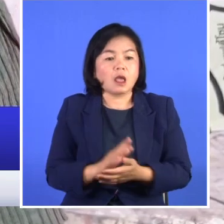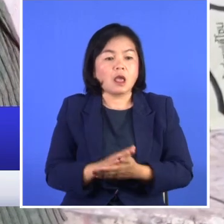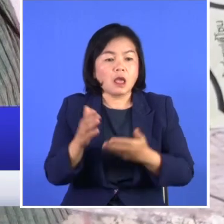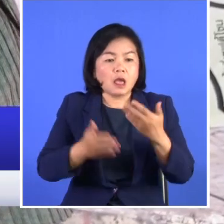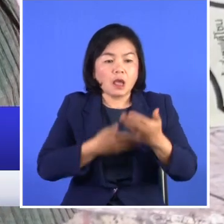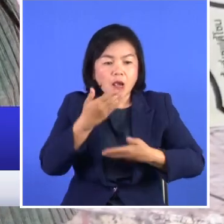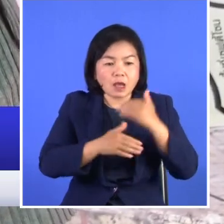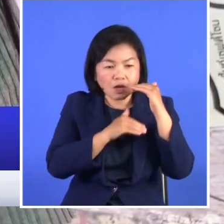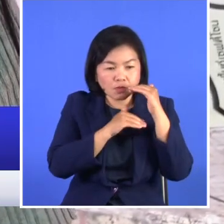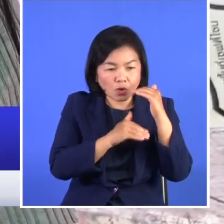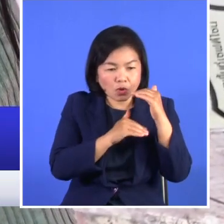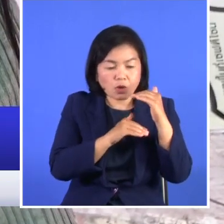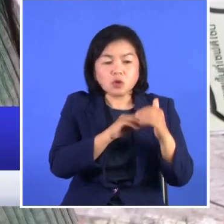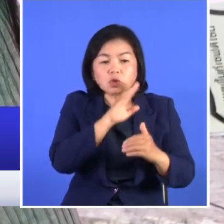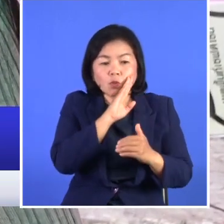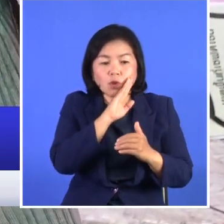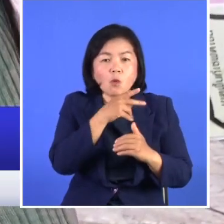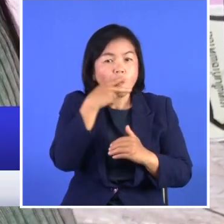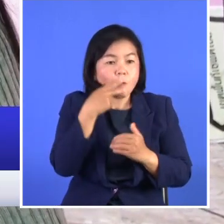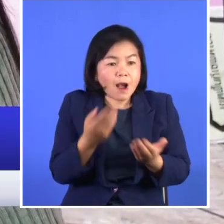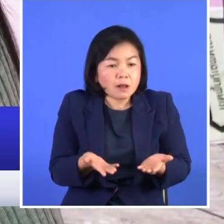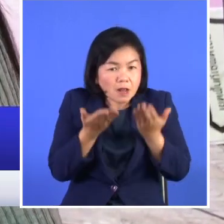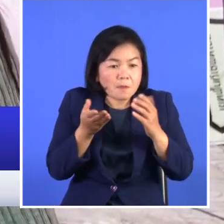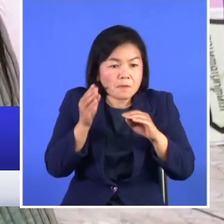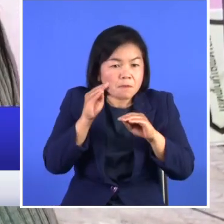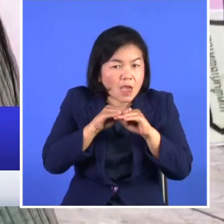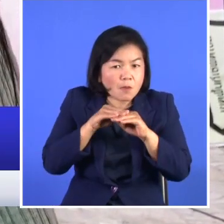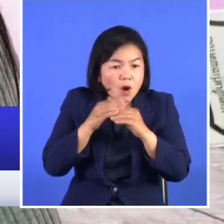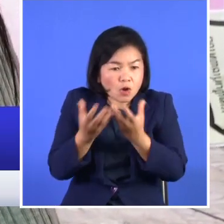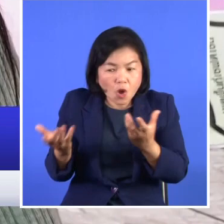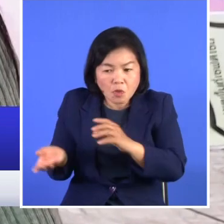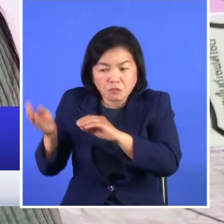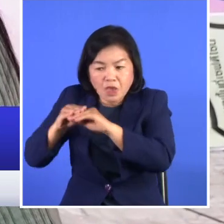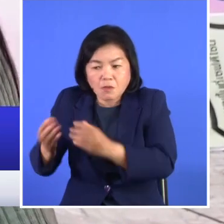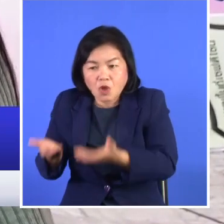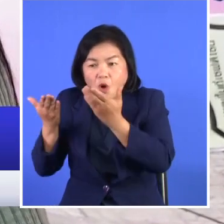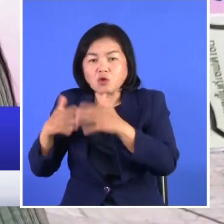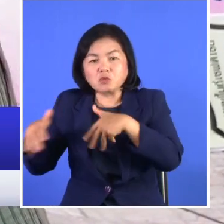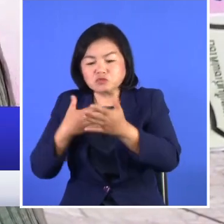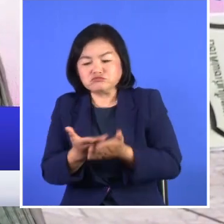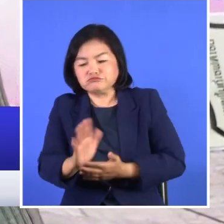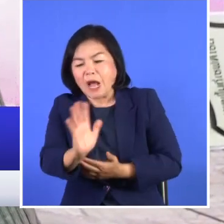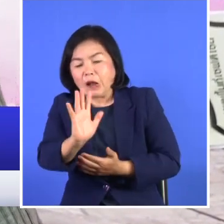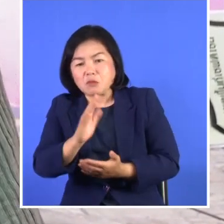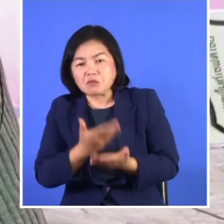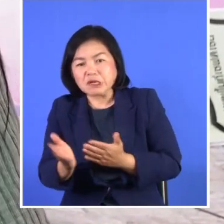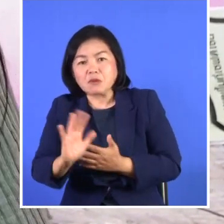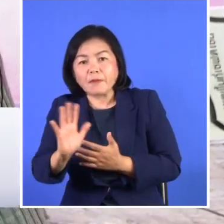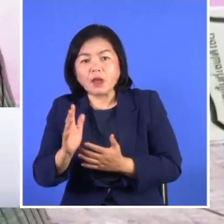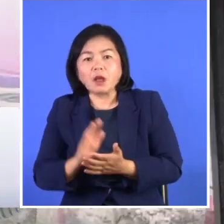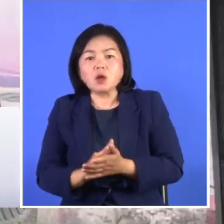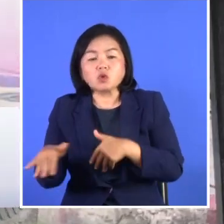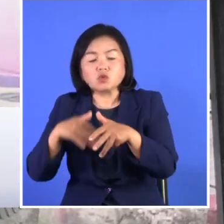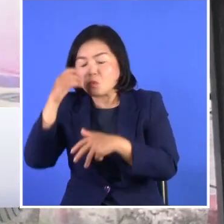ม ถ้าขึ้นราคาสินค้าทางลูกค้าก็จะ ลูกค้าหายแน่ แล้วจะบางทีจะอาจจะมีคนไม่เข้าใจด้ว